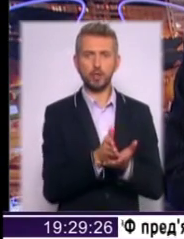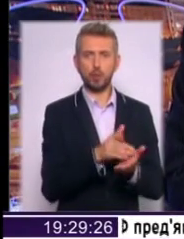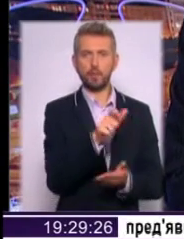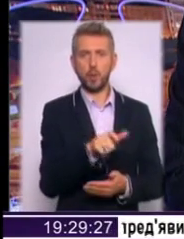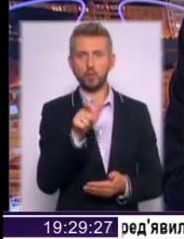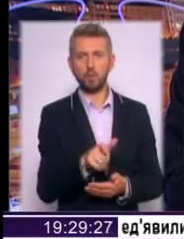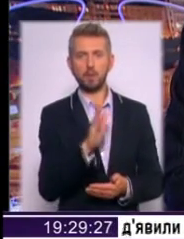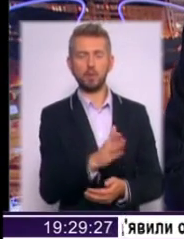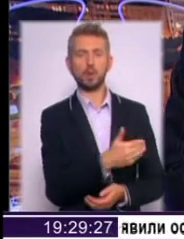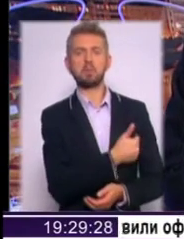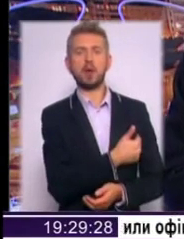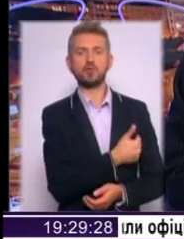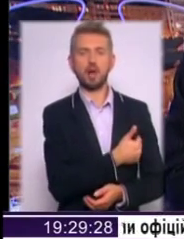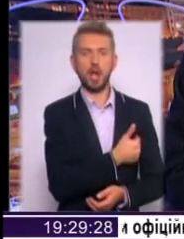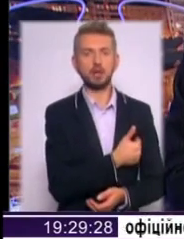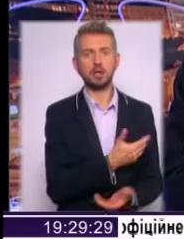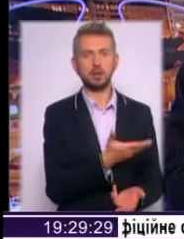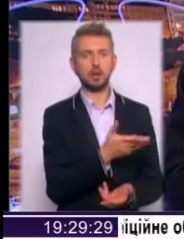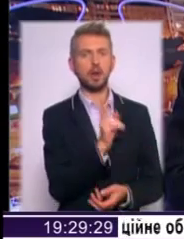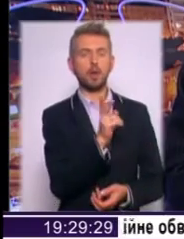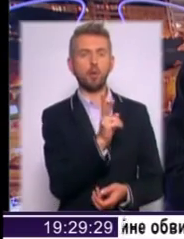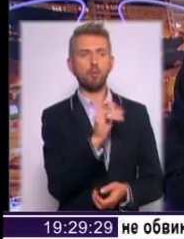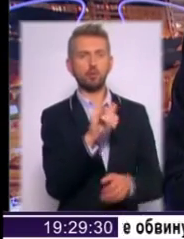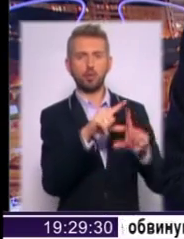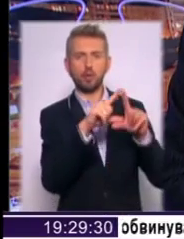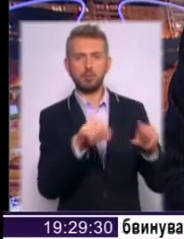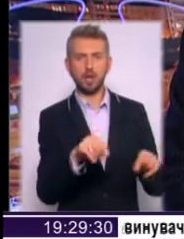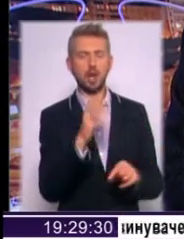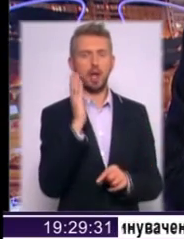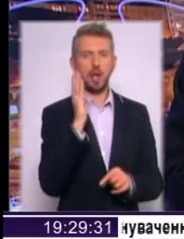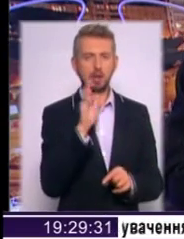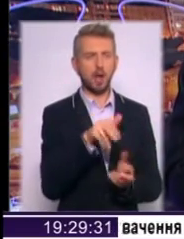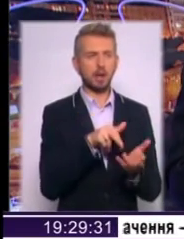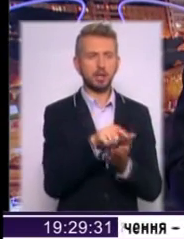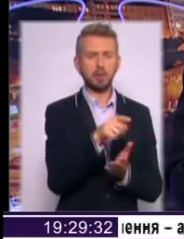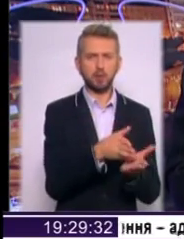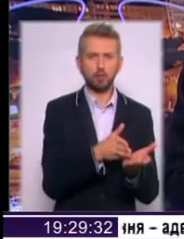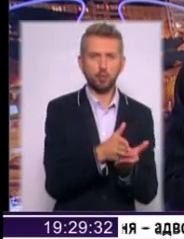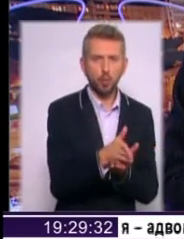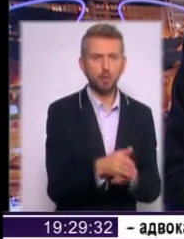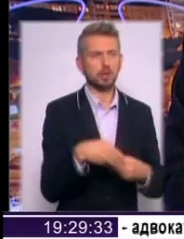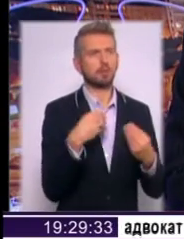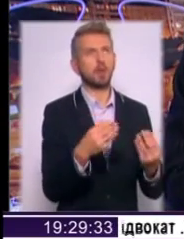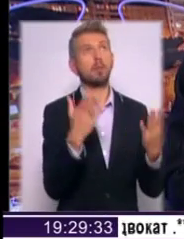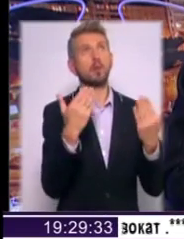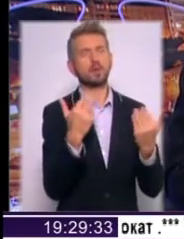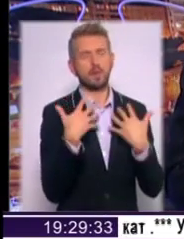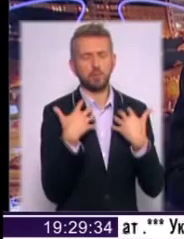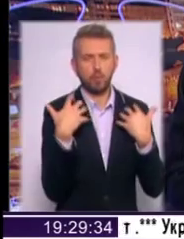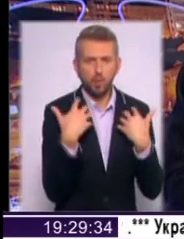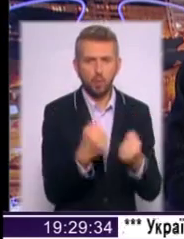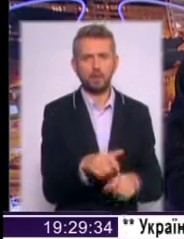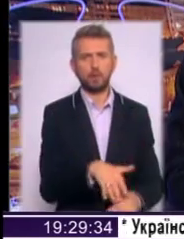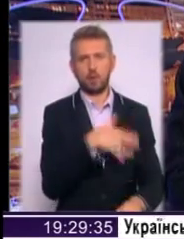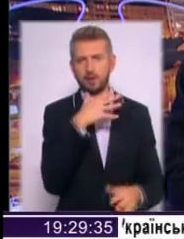будуть бажати там комусь у Кремлі і далі йти цим курсом, і дай Боже вам здоров'я і довгих